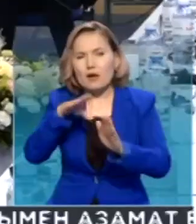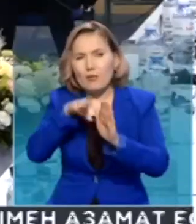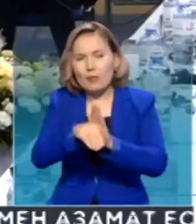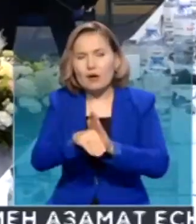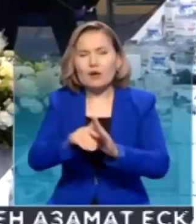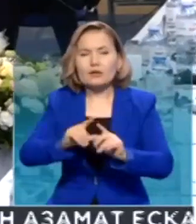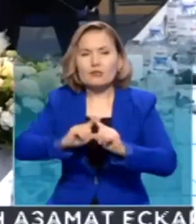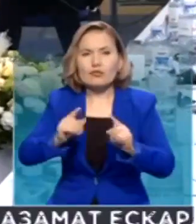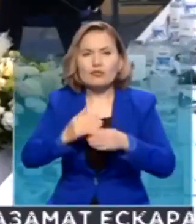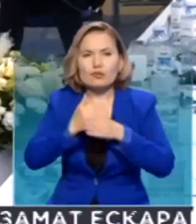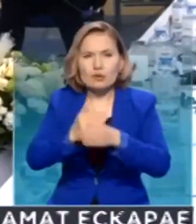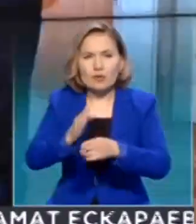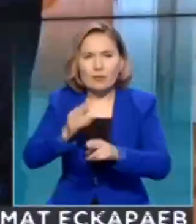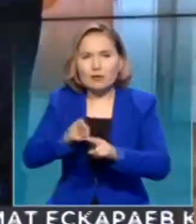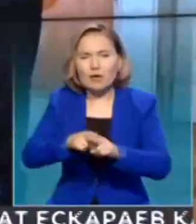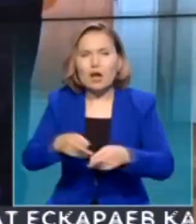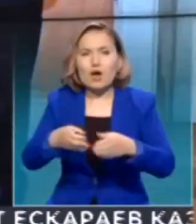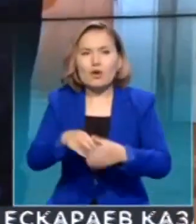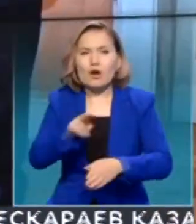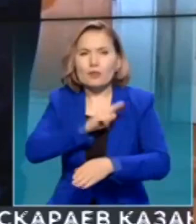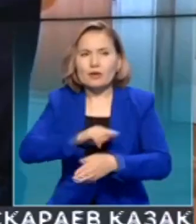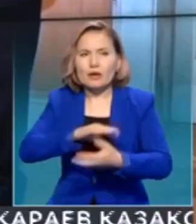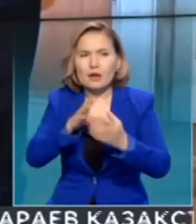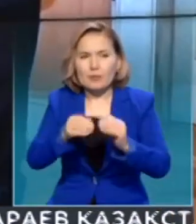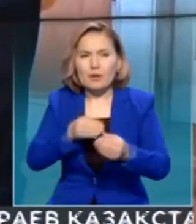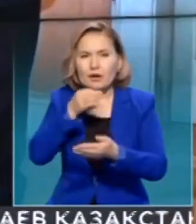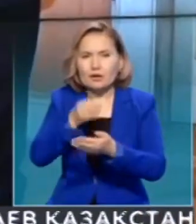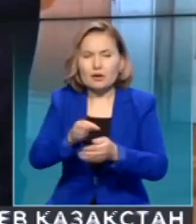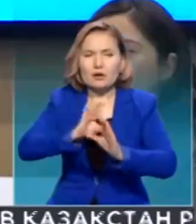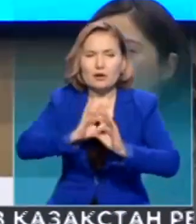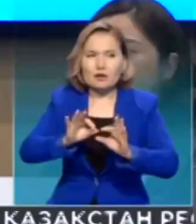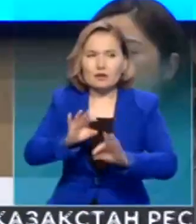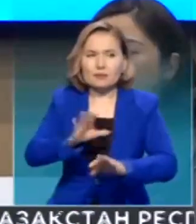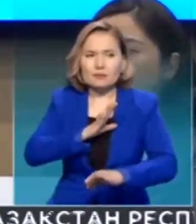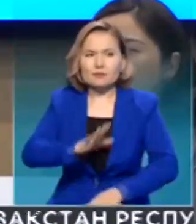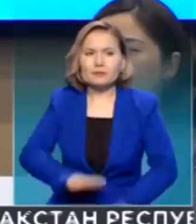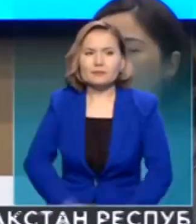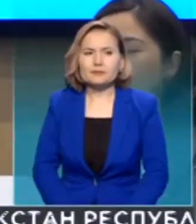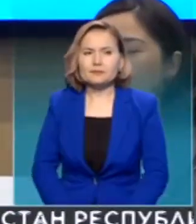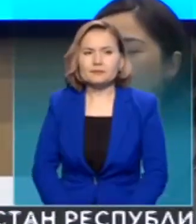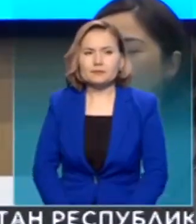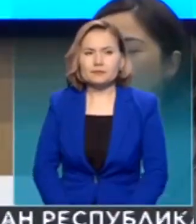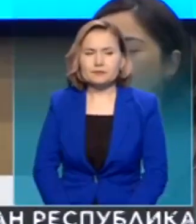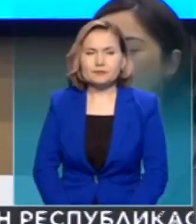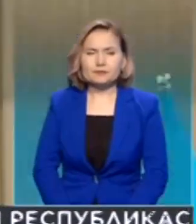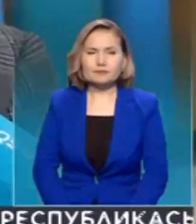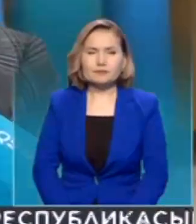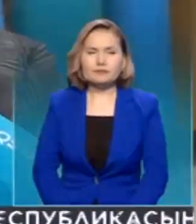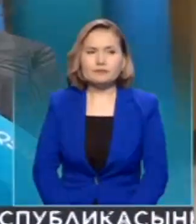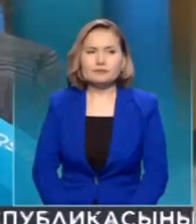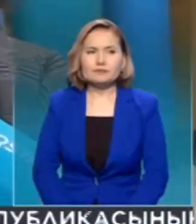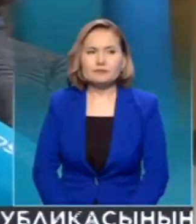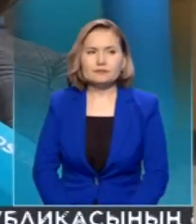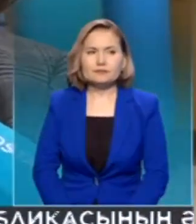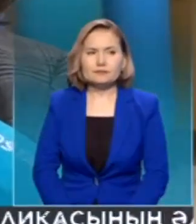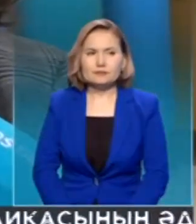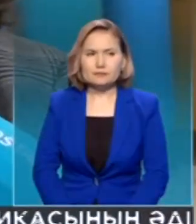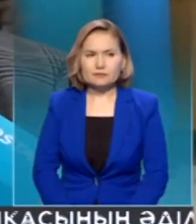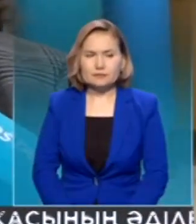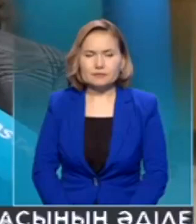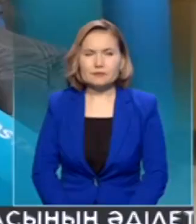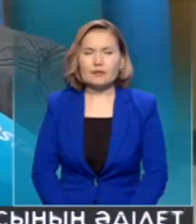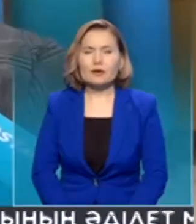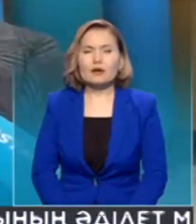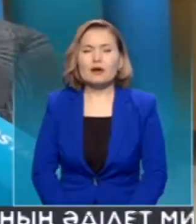көңіл бөлінетіні айтылды. Ұйым жұмысының нәтижелері де жиналғандардың назарына ұсынылды. Мы отметили